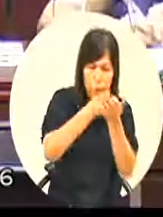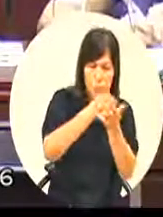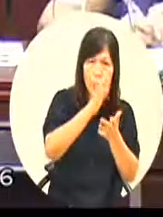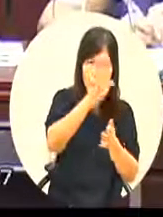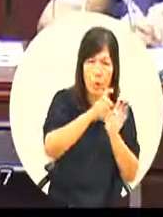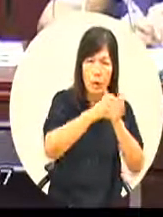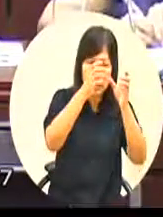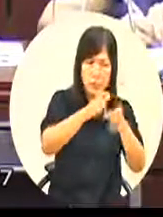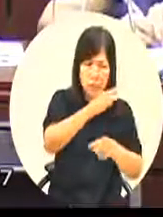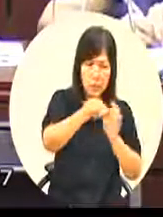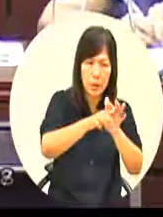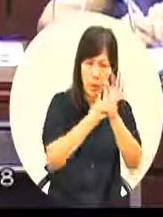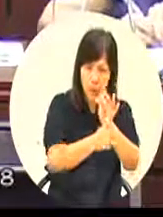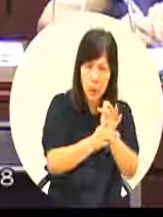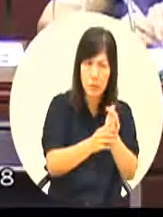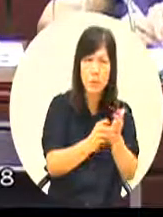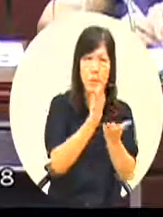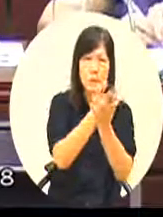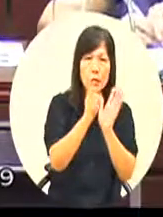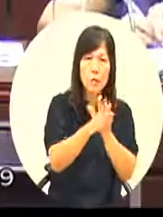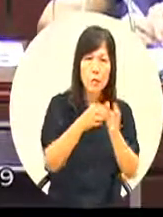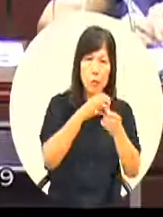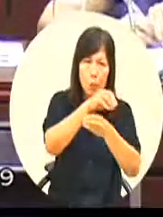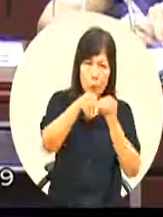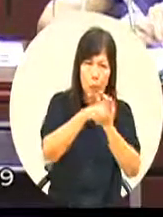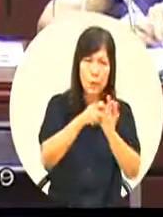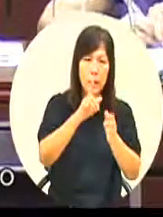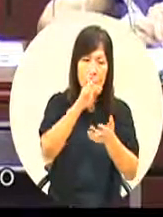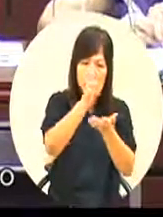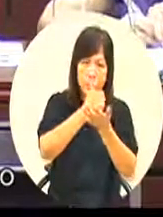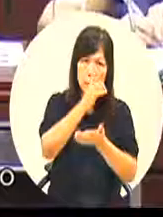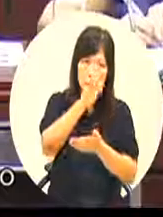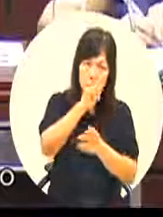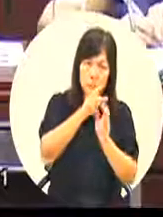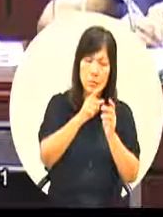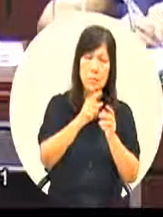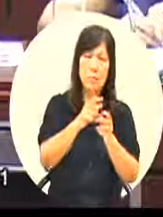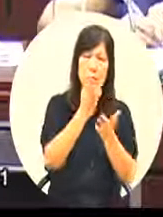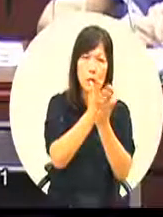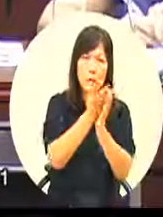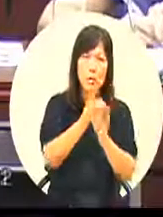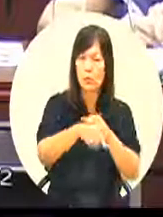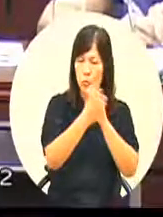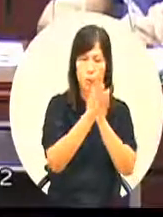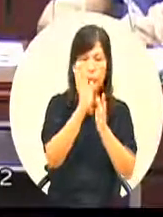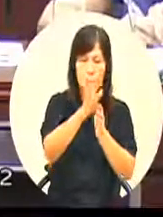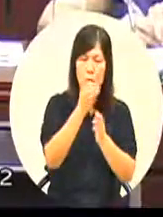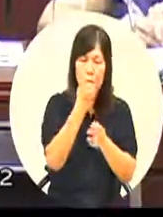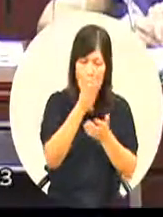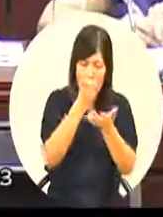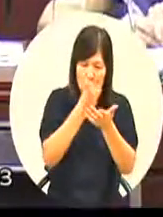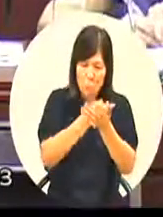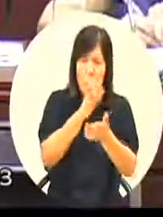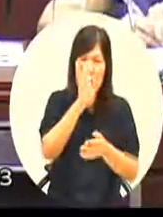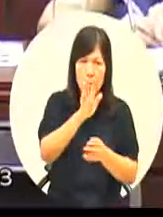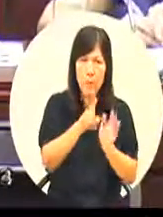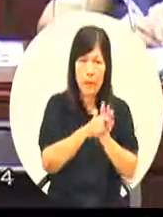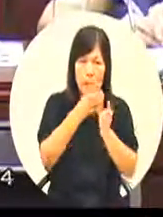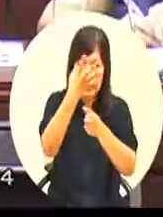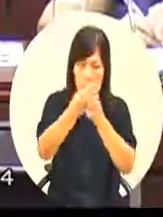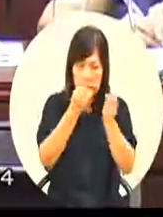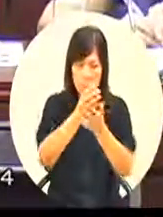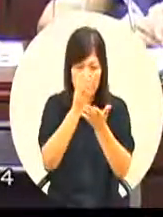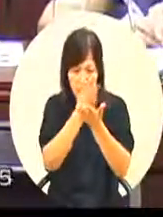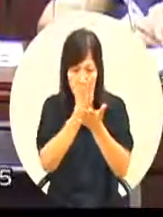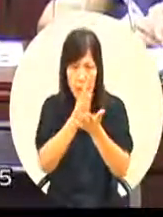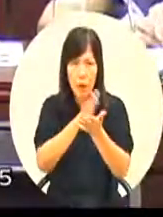设备的标准，包括它运用的这个教保能力，还有这个老师们都有一定的要求。所以经过这几年的评鉴，